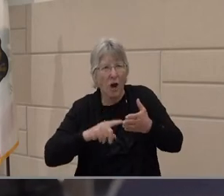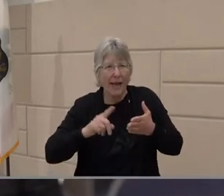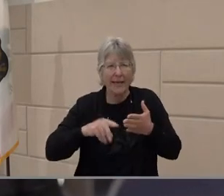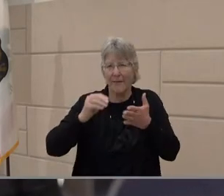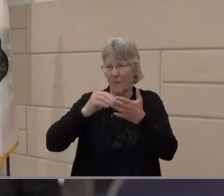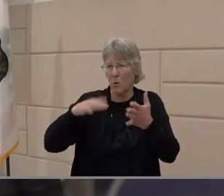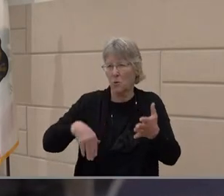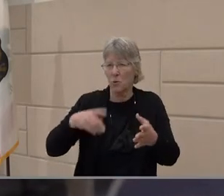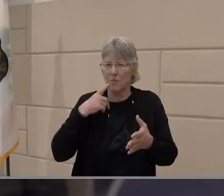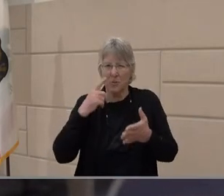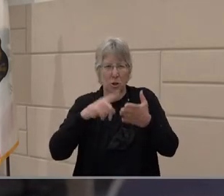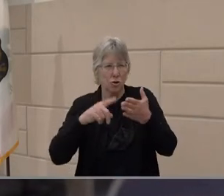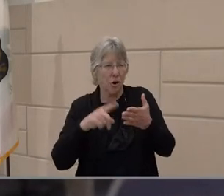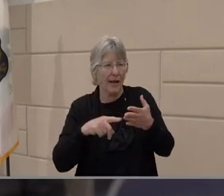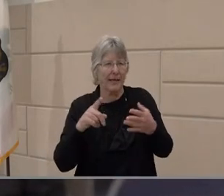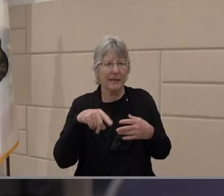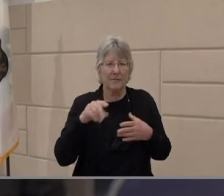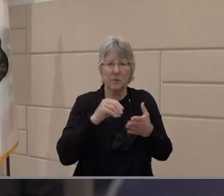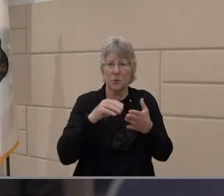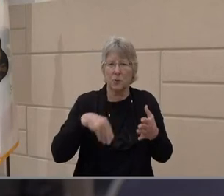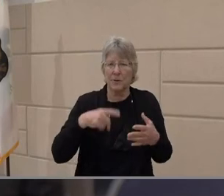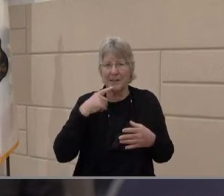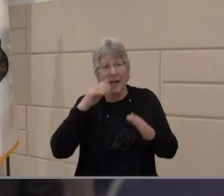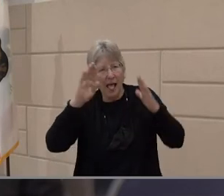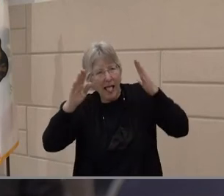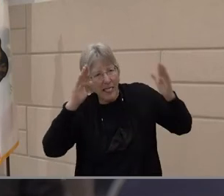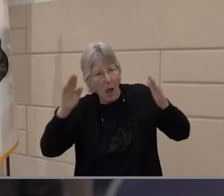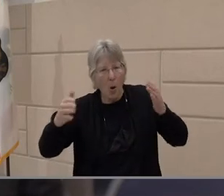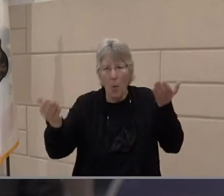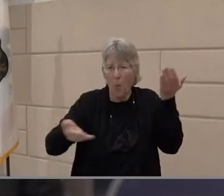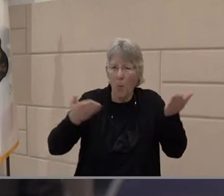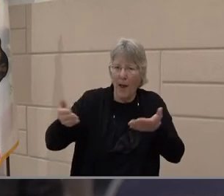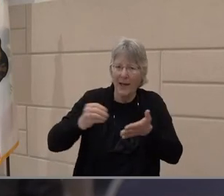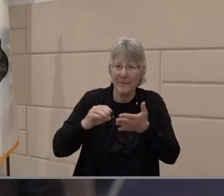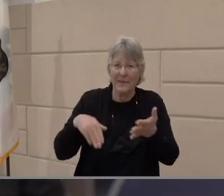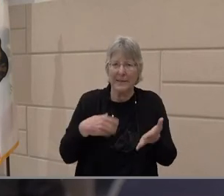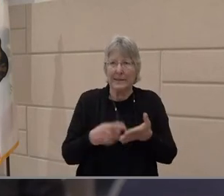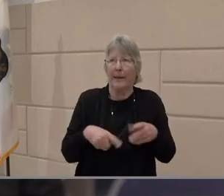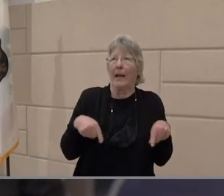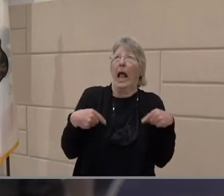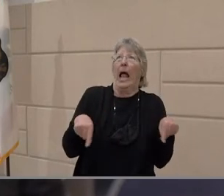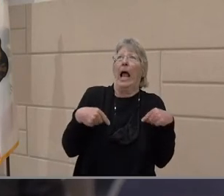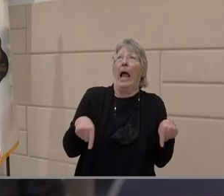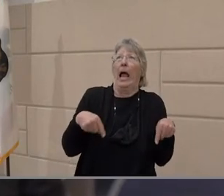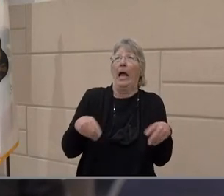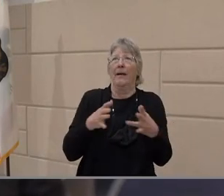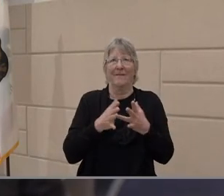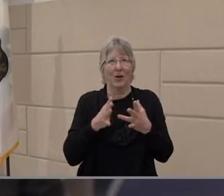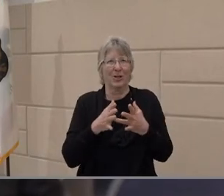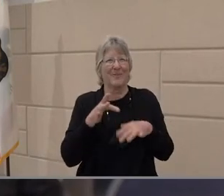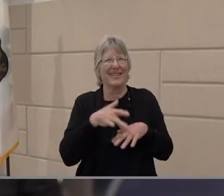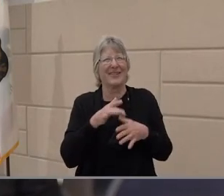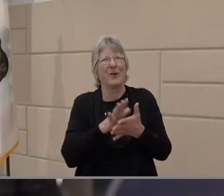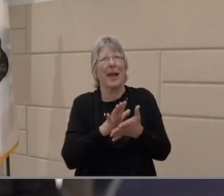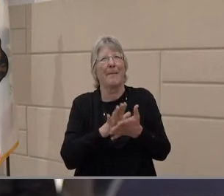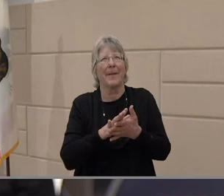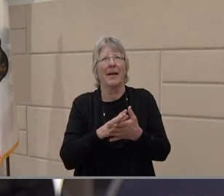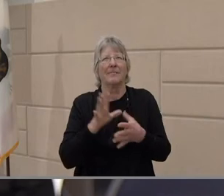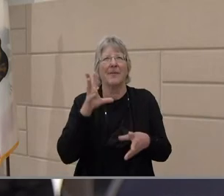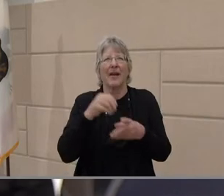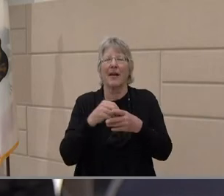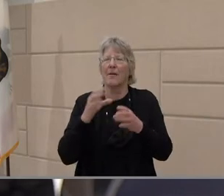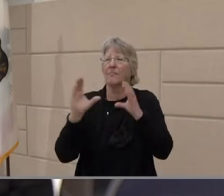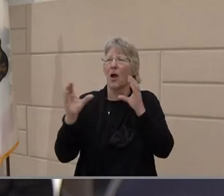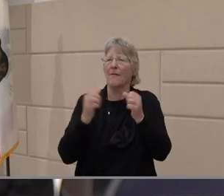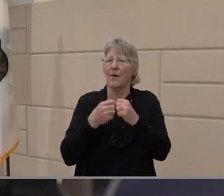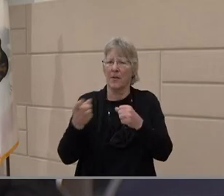បានធ្វើការឆែកមើលកម្ដៅរបស់សិស្សនៅពេលដែលគេចូលសាលារៀនហើយគេទទួលរាក់ទាក់ស្វា